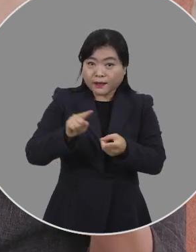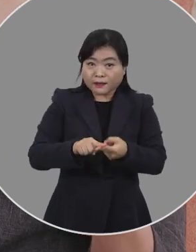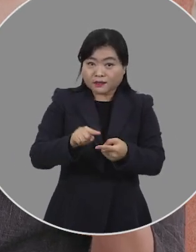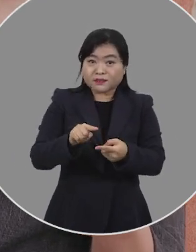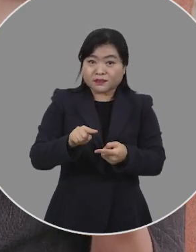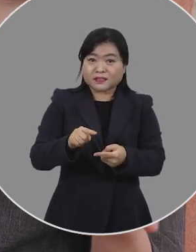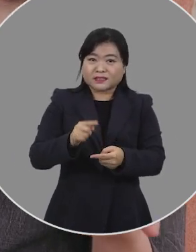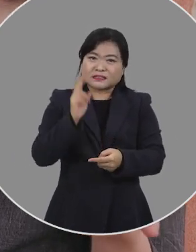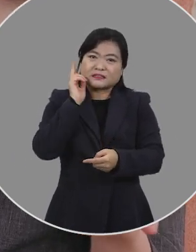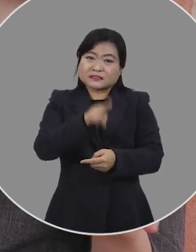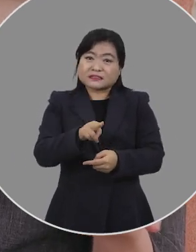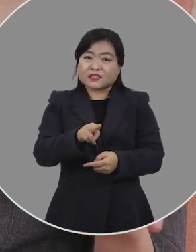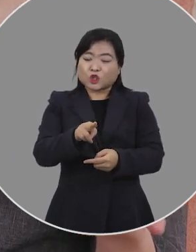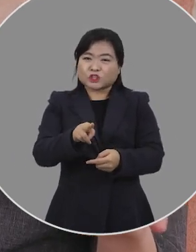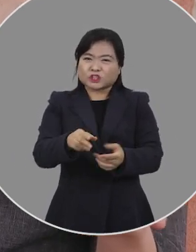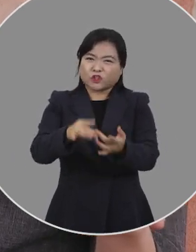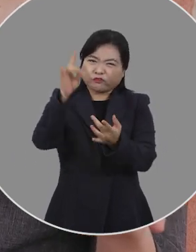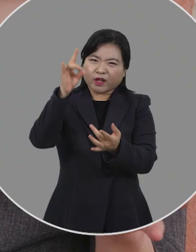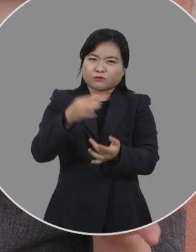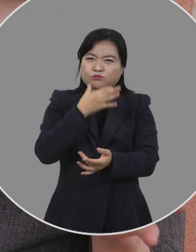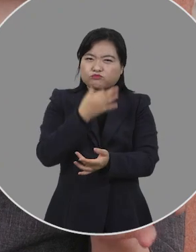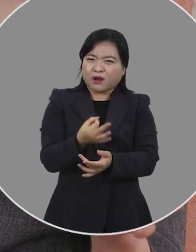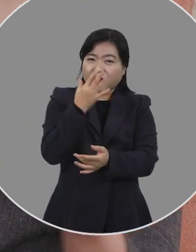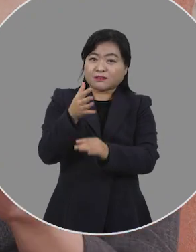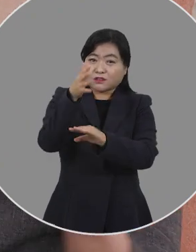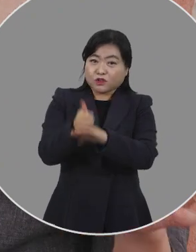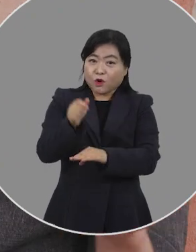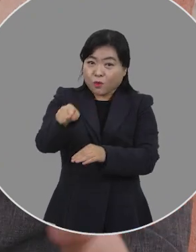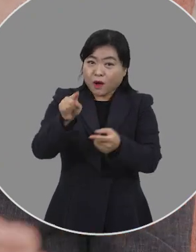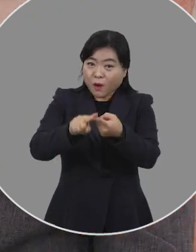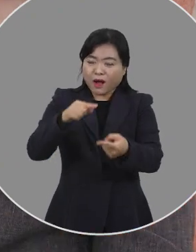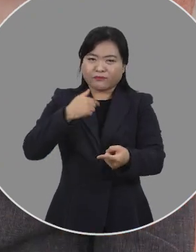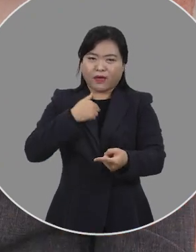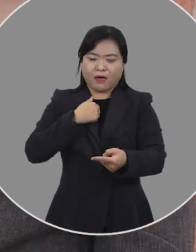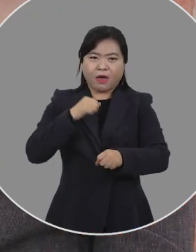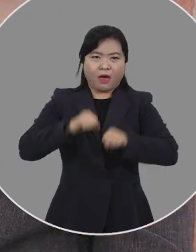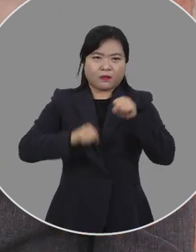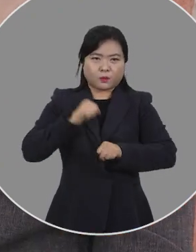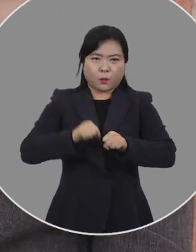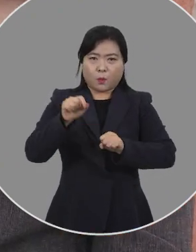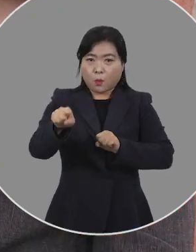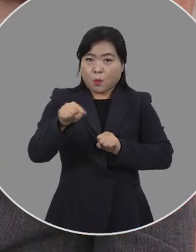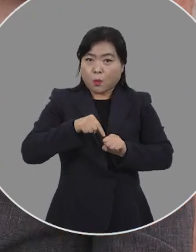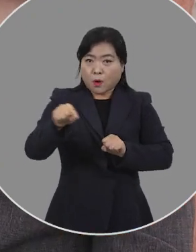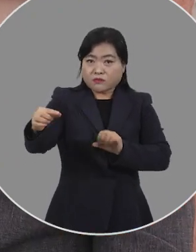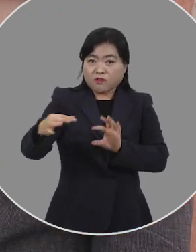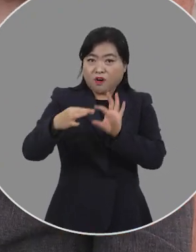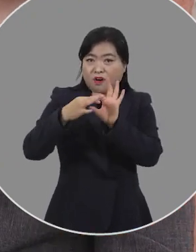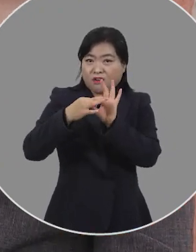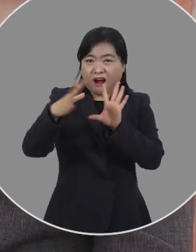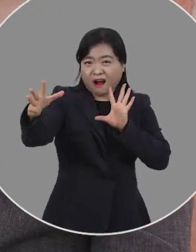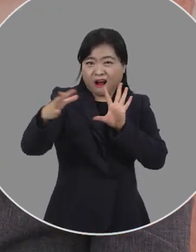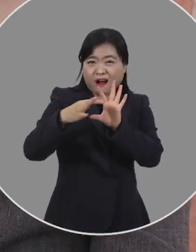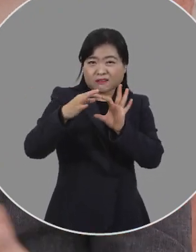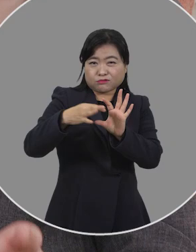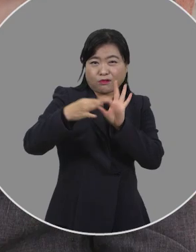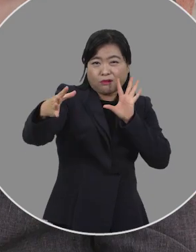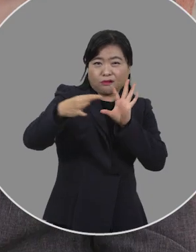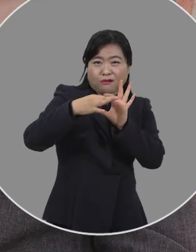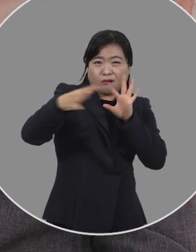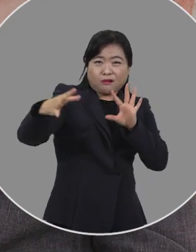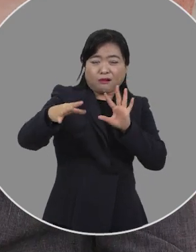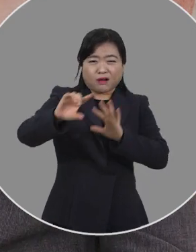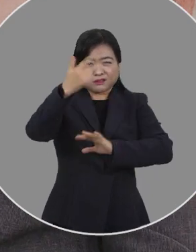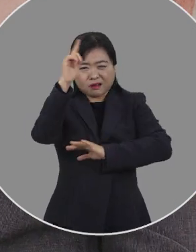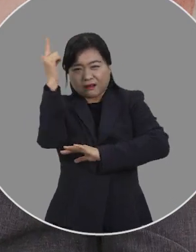어떤 극단적인 선택이라든가 불행한 결과, 이것 간의 연결을 사실은 희석시키거나 부정하는 것이 될